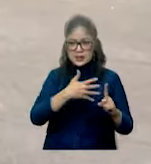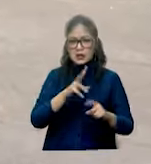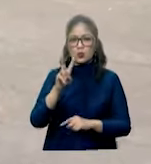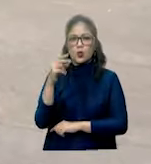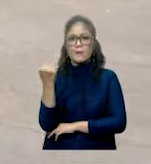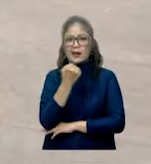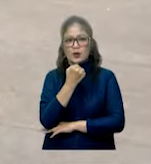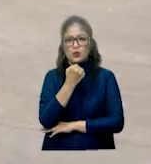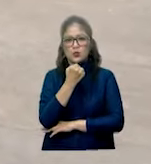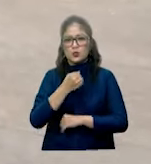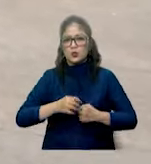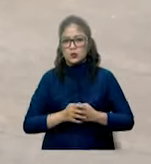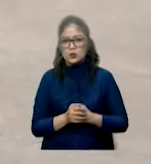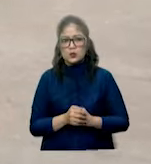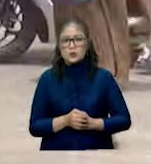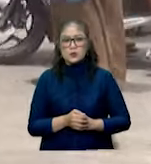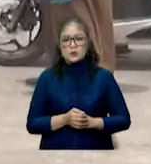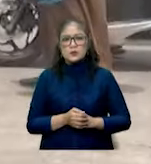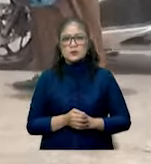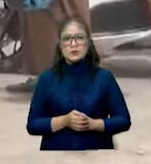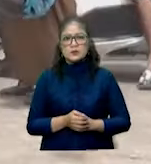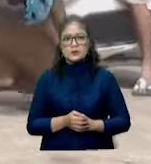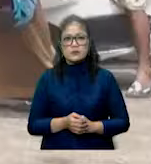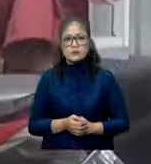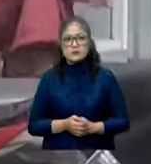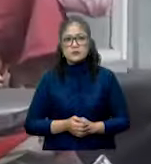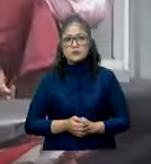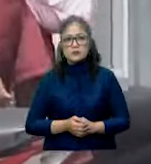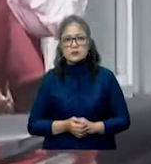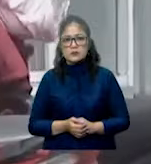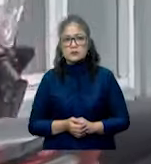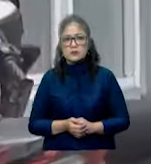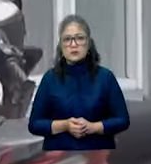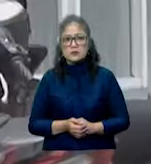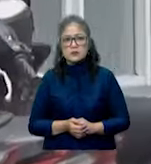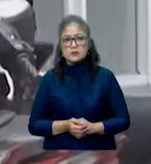Dari Cianjur dan Bogor, Jawa Barat, tim kontributor iNews melaporkan.